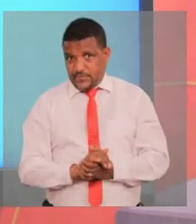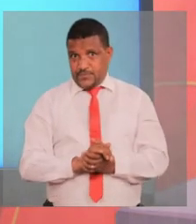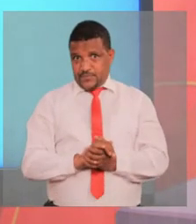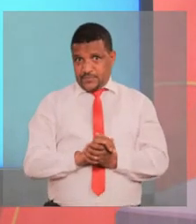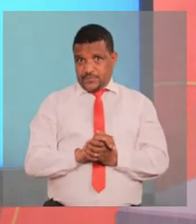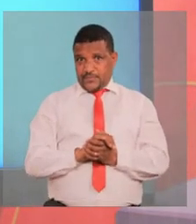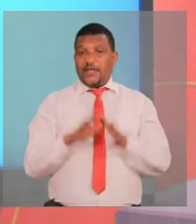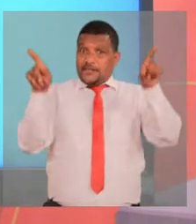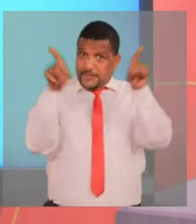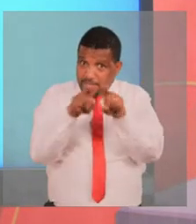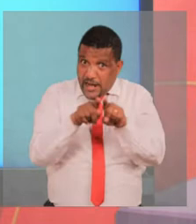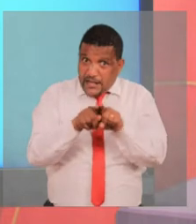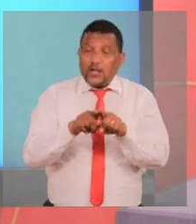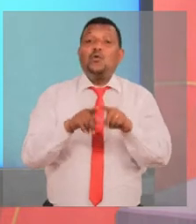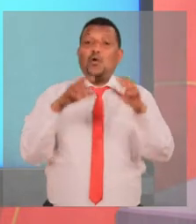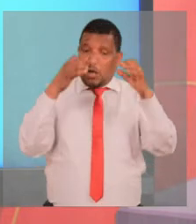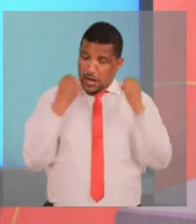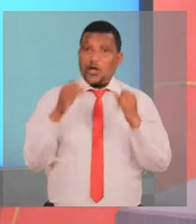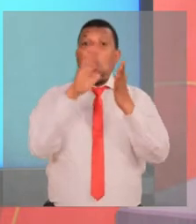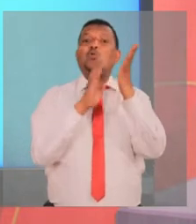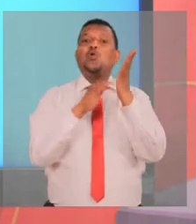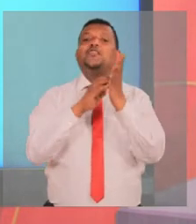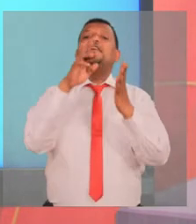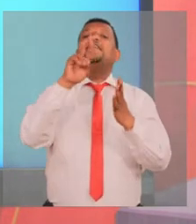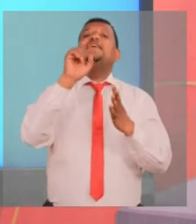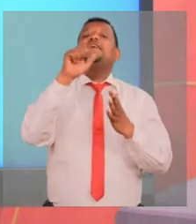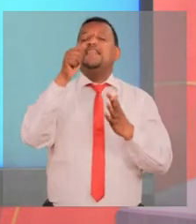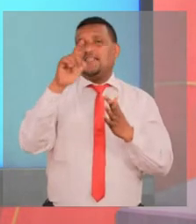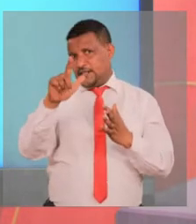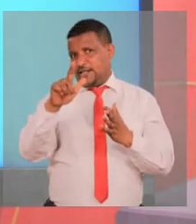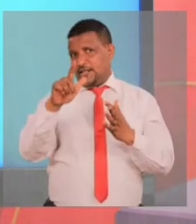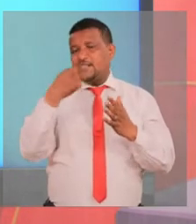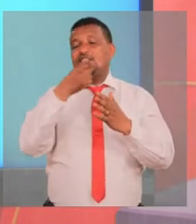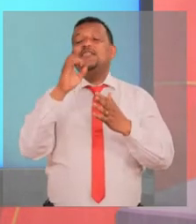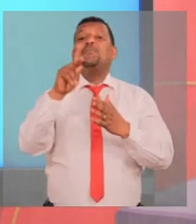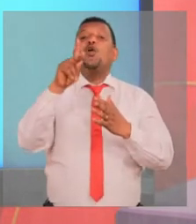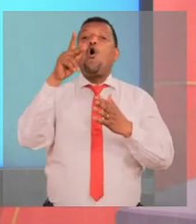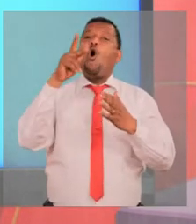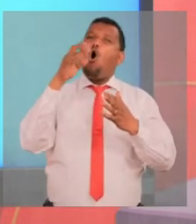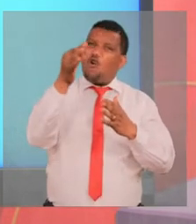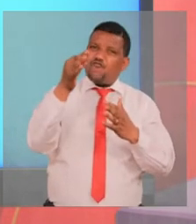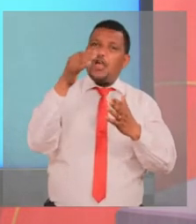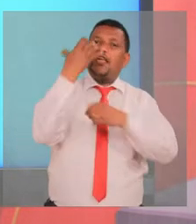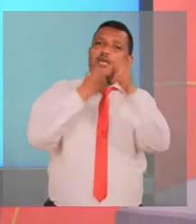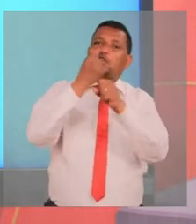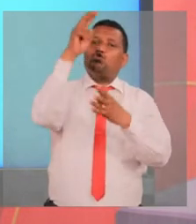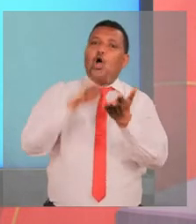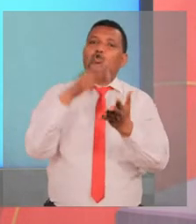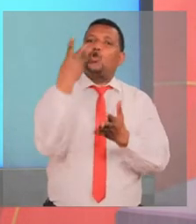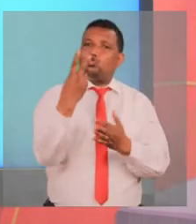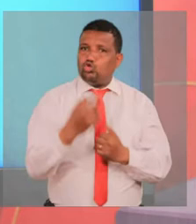ए सिमिलर ID विक्रांत अखिलेश 350 फोन